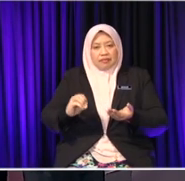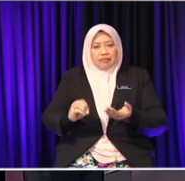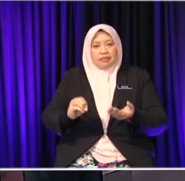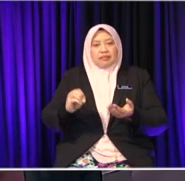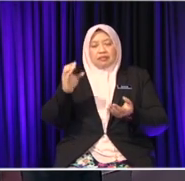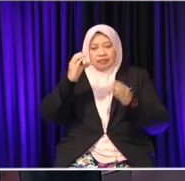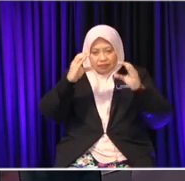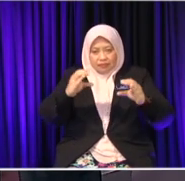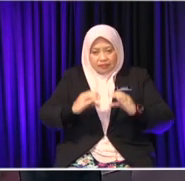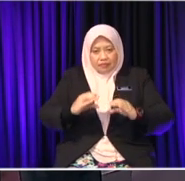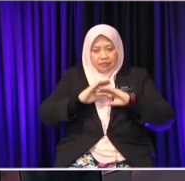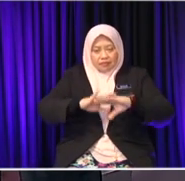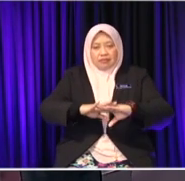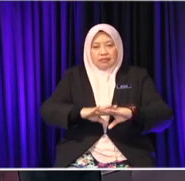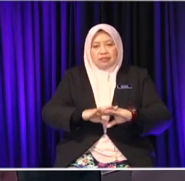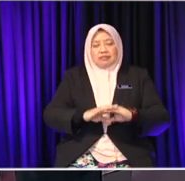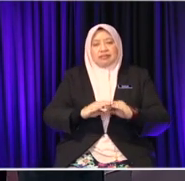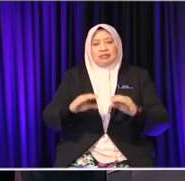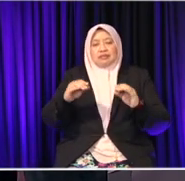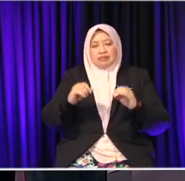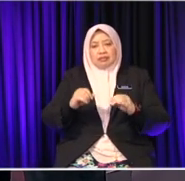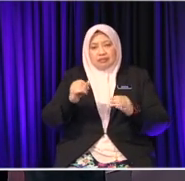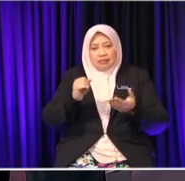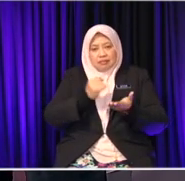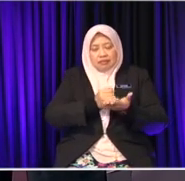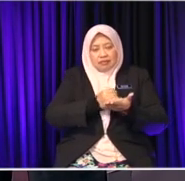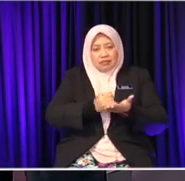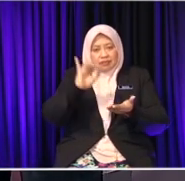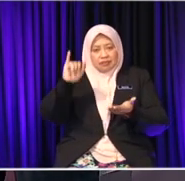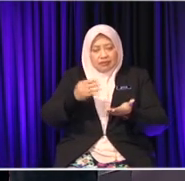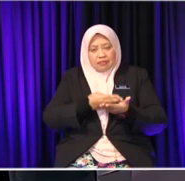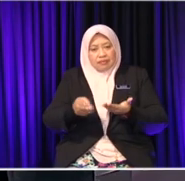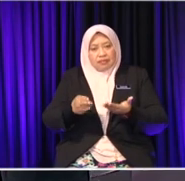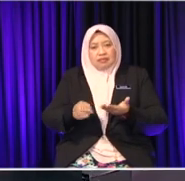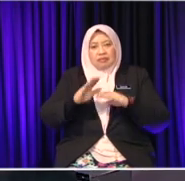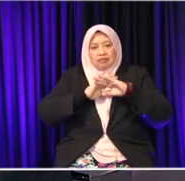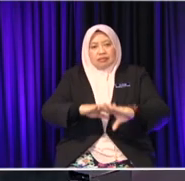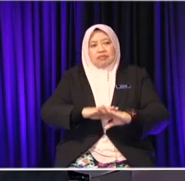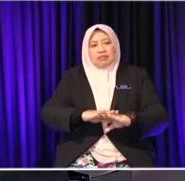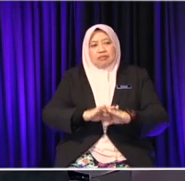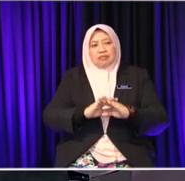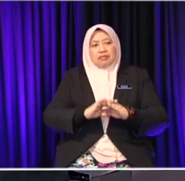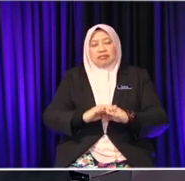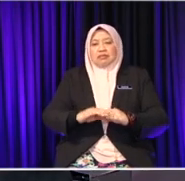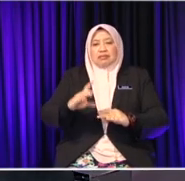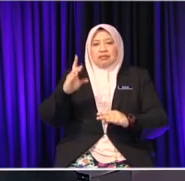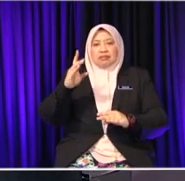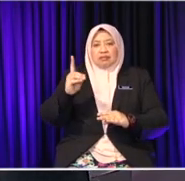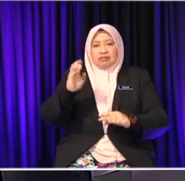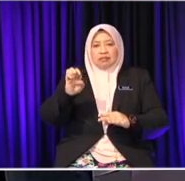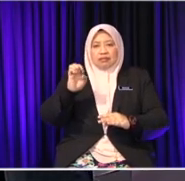jumlah insurannya diberi tolak dengan tidak tebel saja sedang ke sini dia membeli 150.000